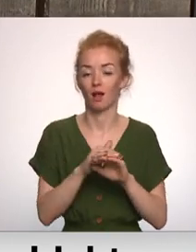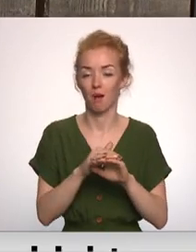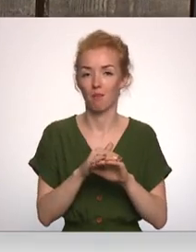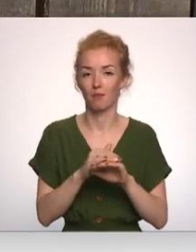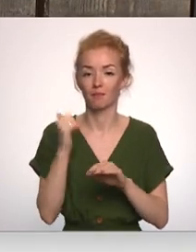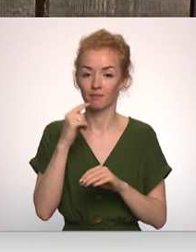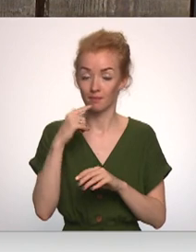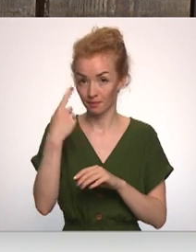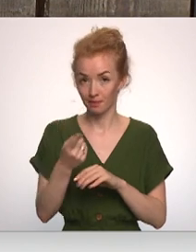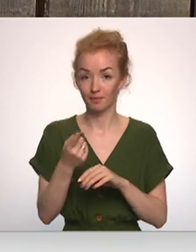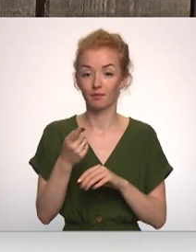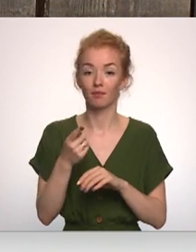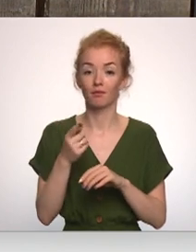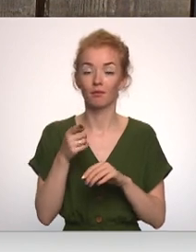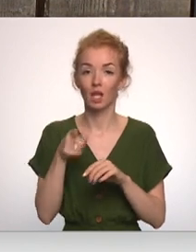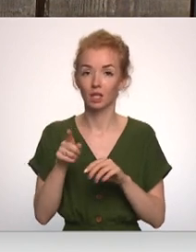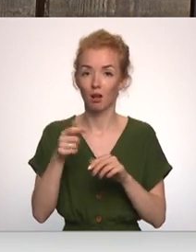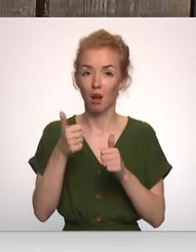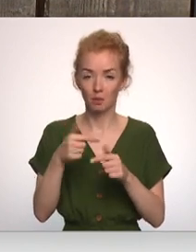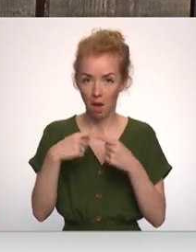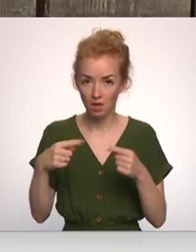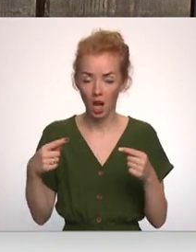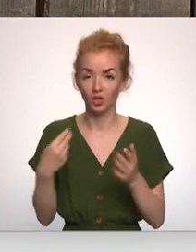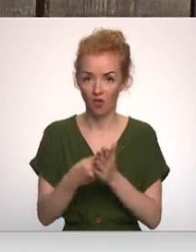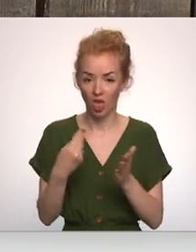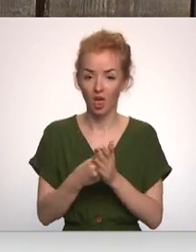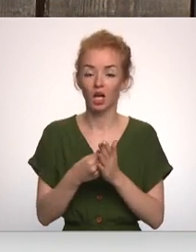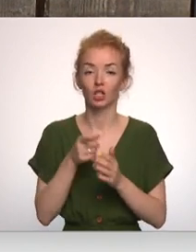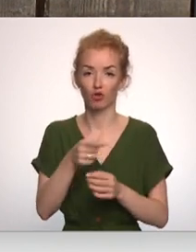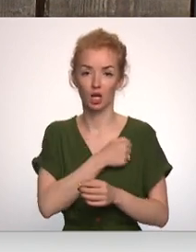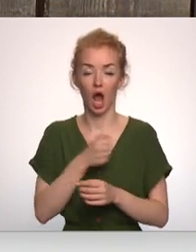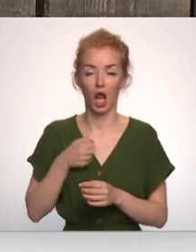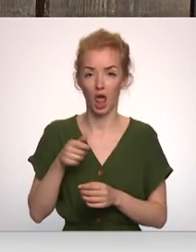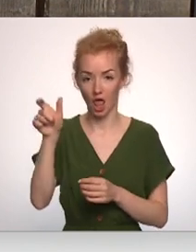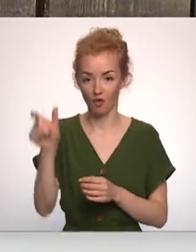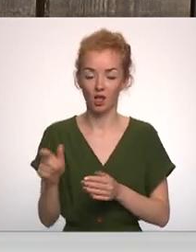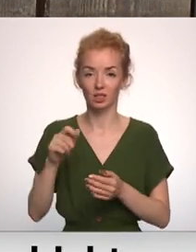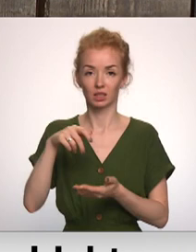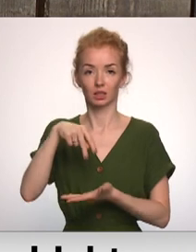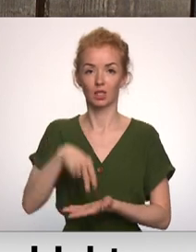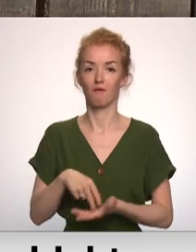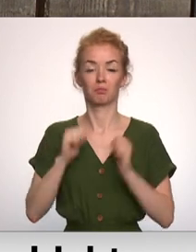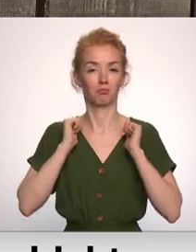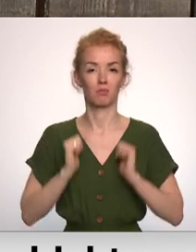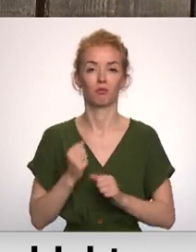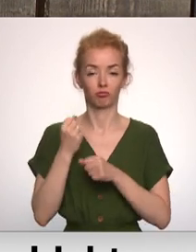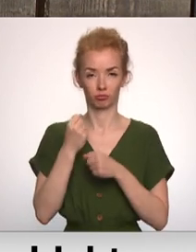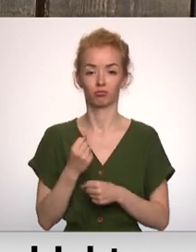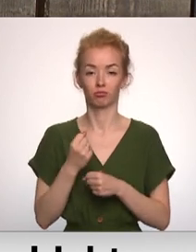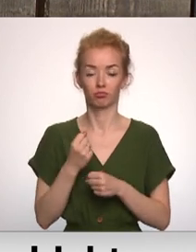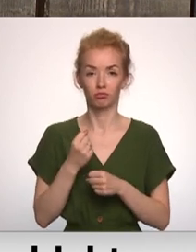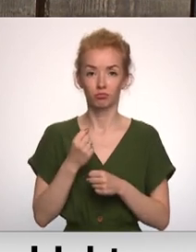ciņosa un kā parā kalta šī karēvja stāvošā miera stājā